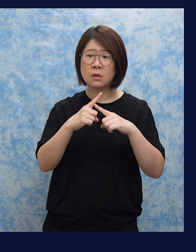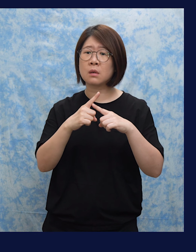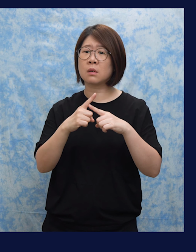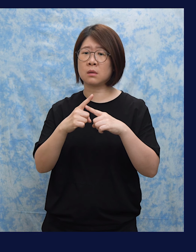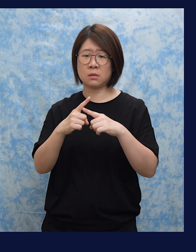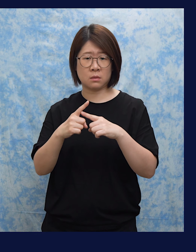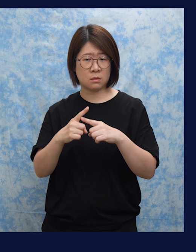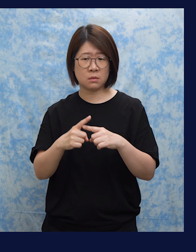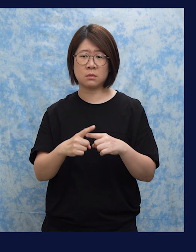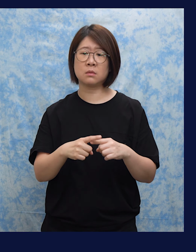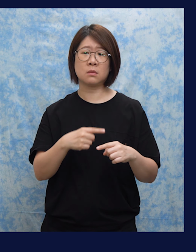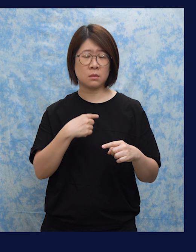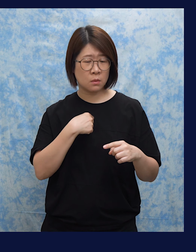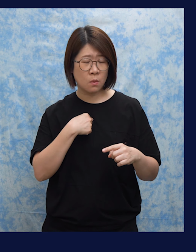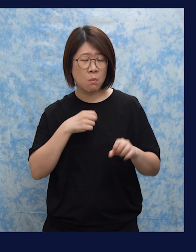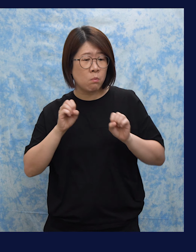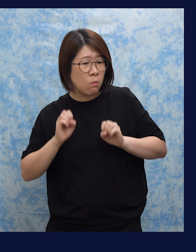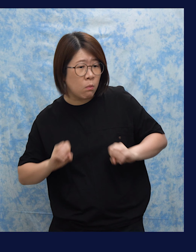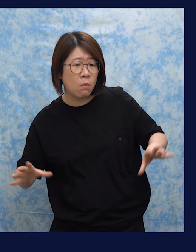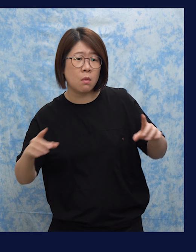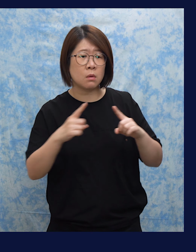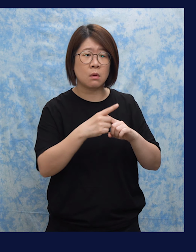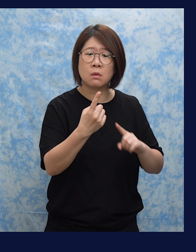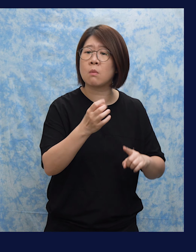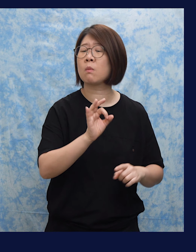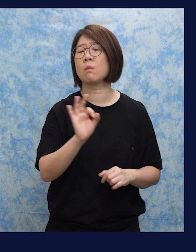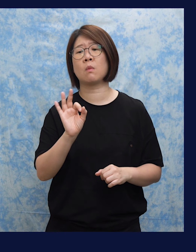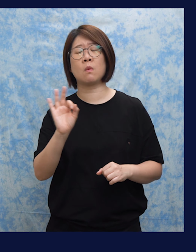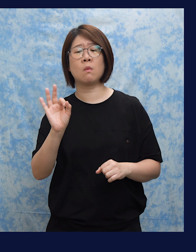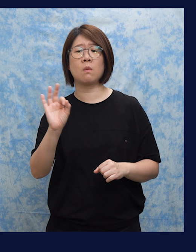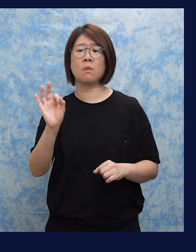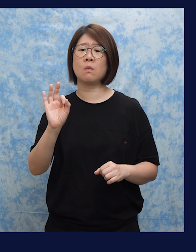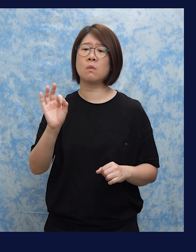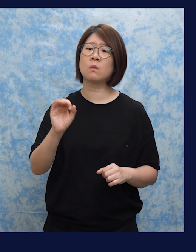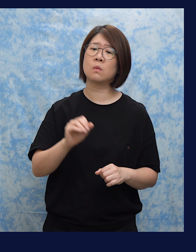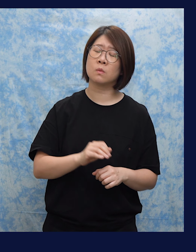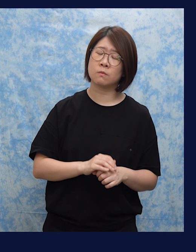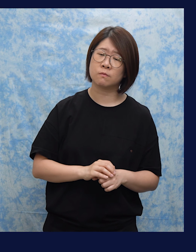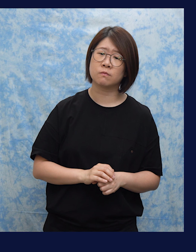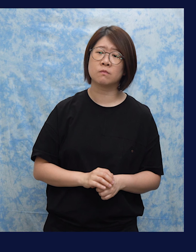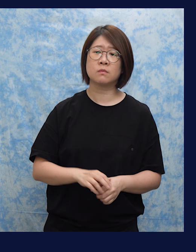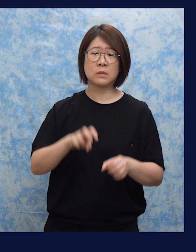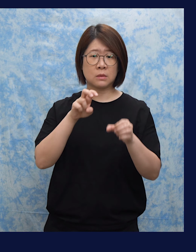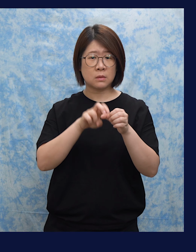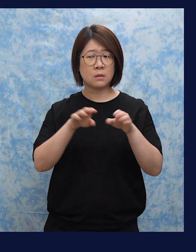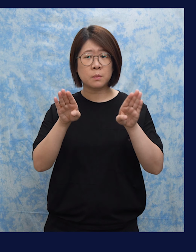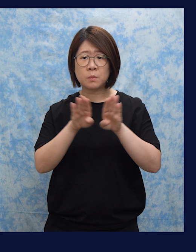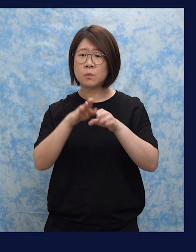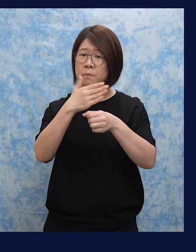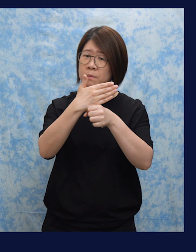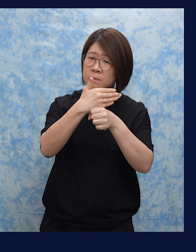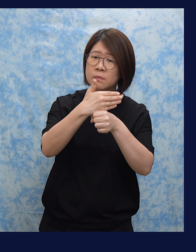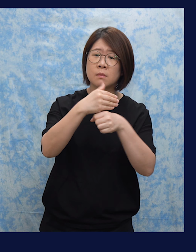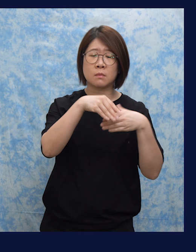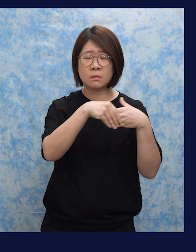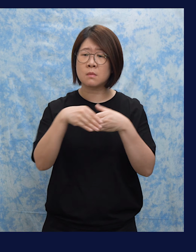keine verloren, die du mir gegeben hast. Da